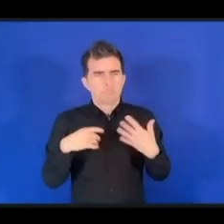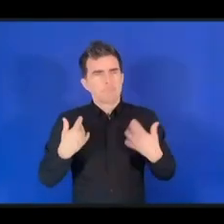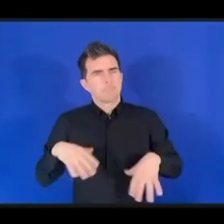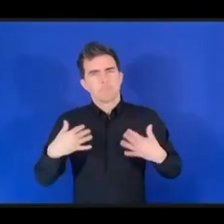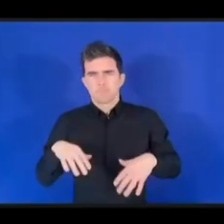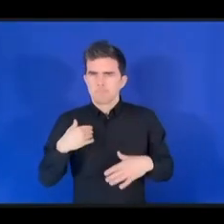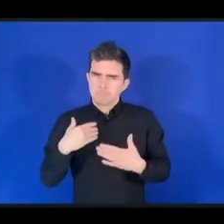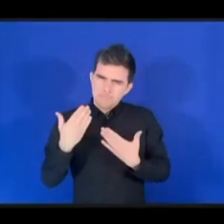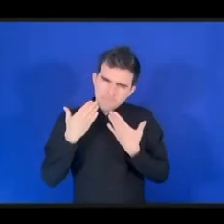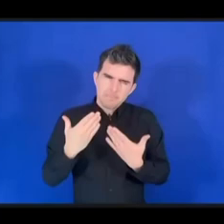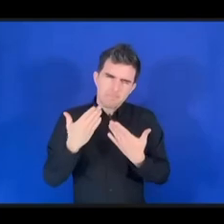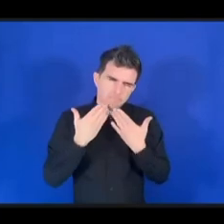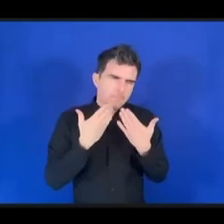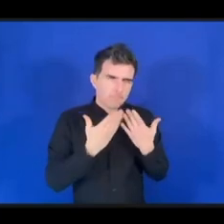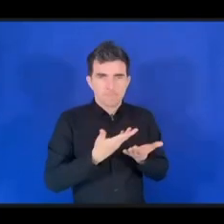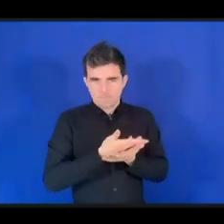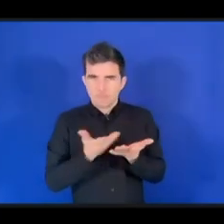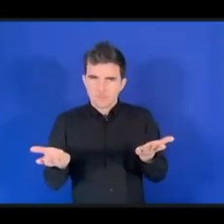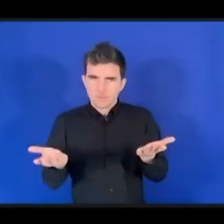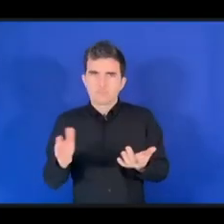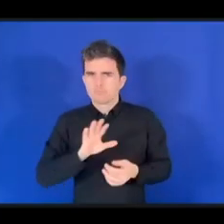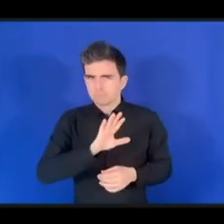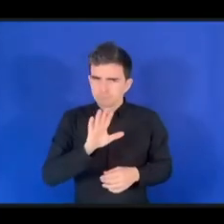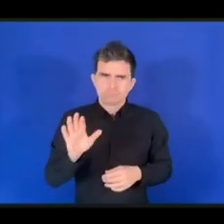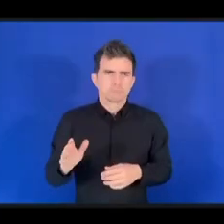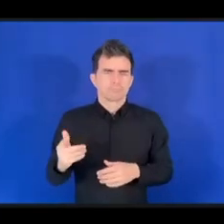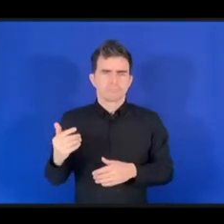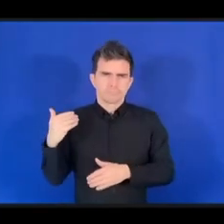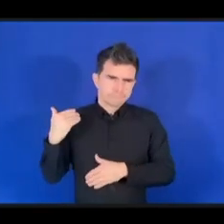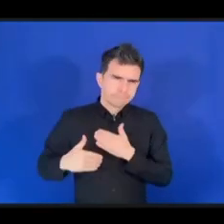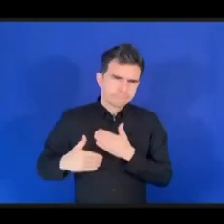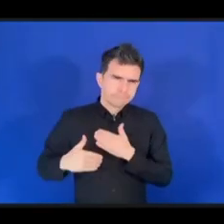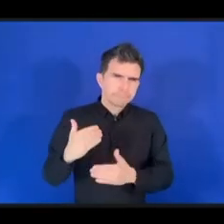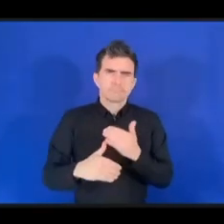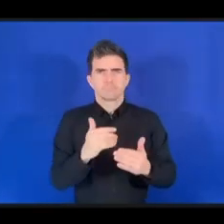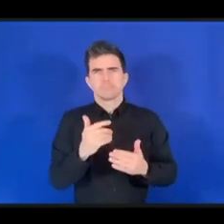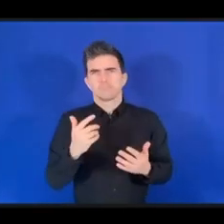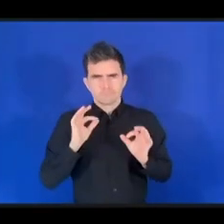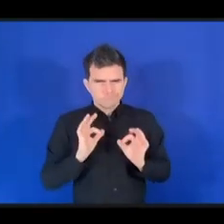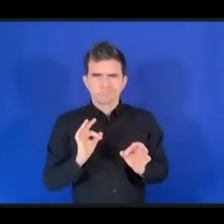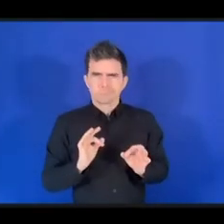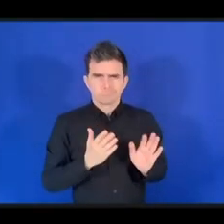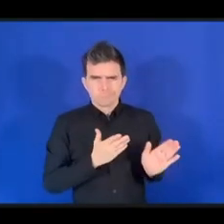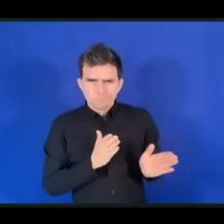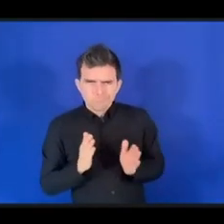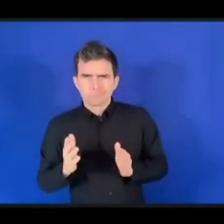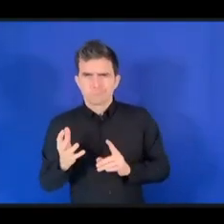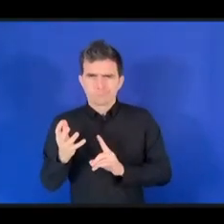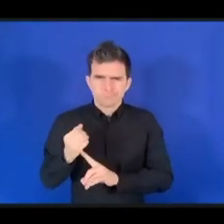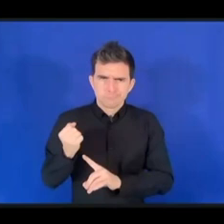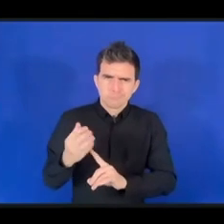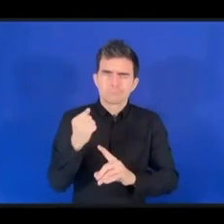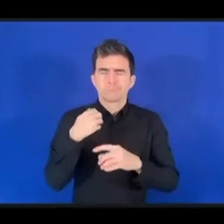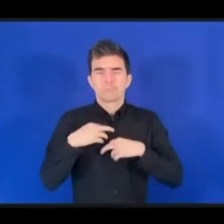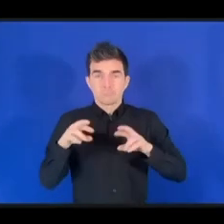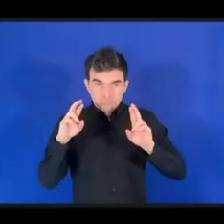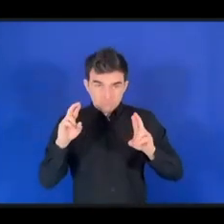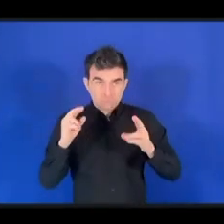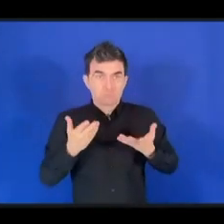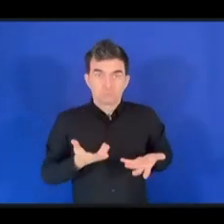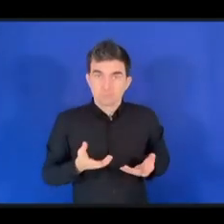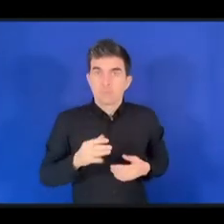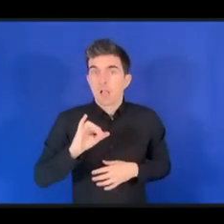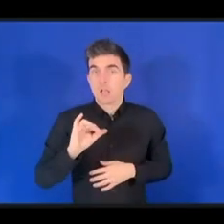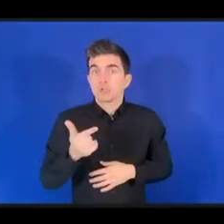التي عملت معهم نحن نشعر بالامتنان اذاء كل هذه الجهود التي بذلتموها ونشيد